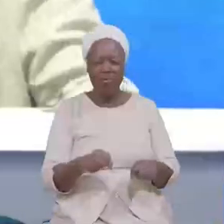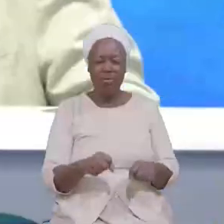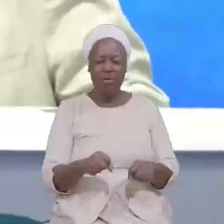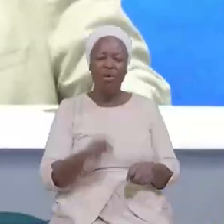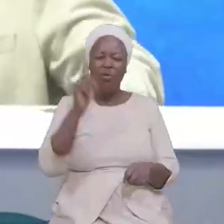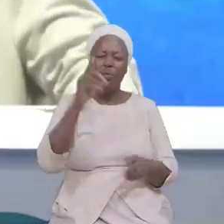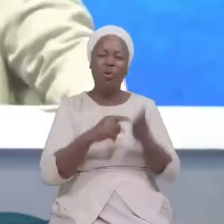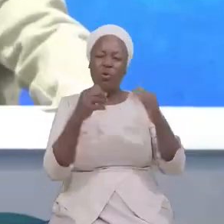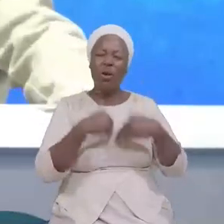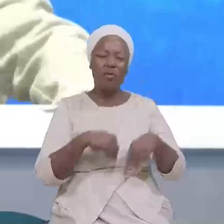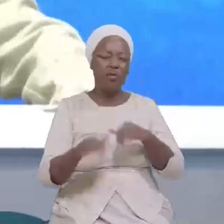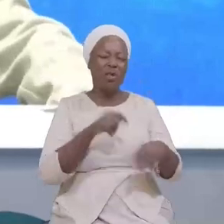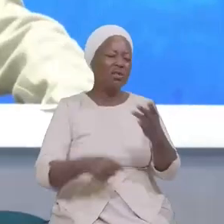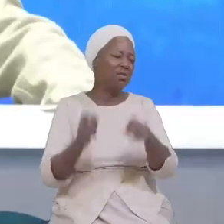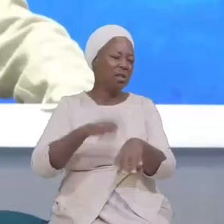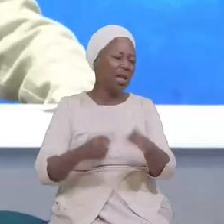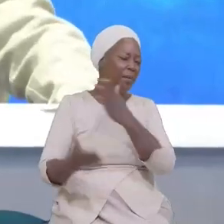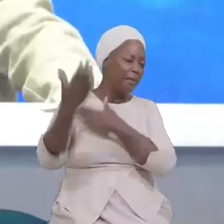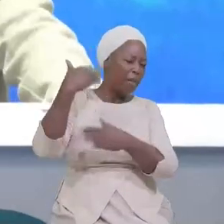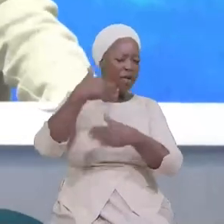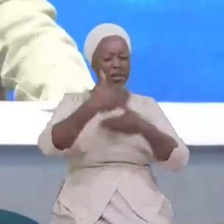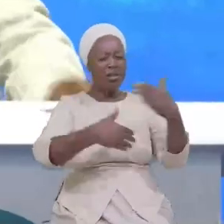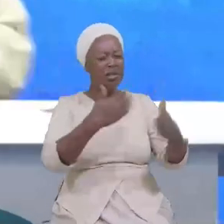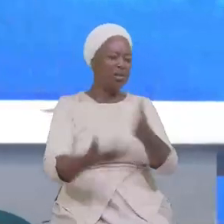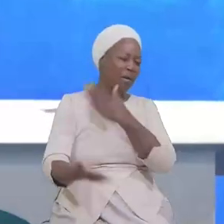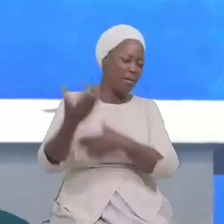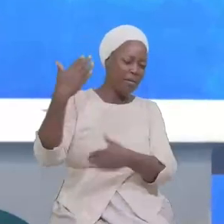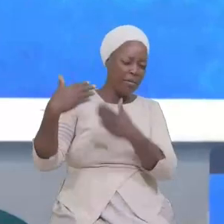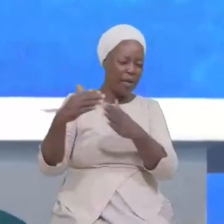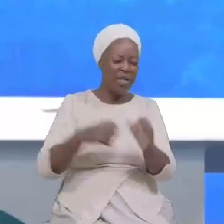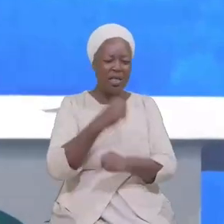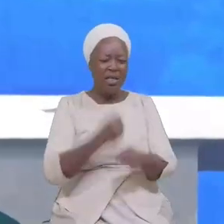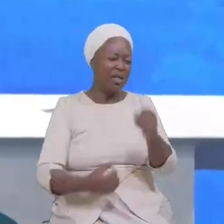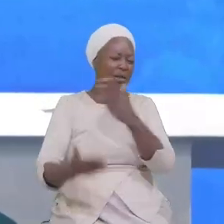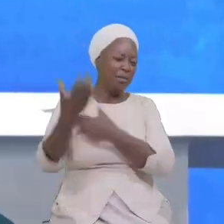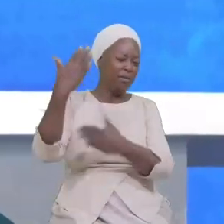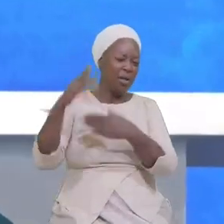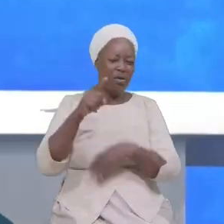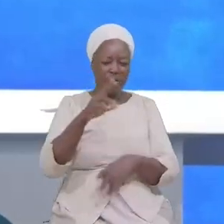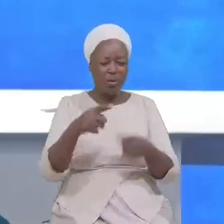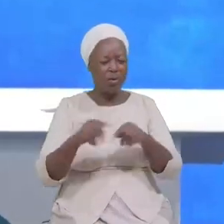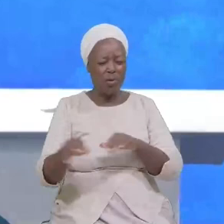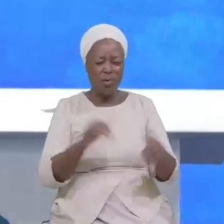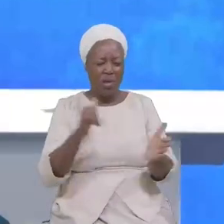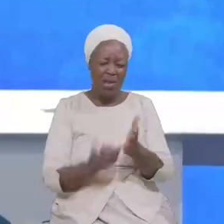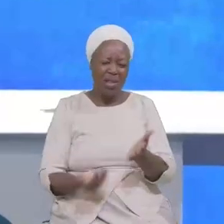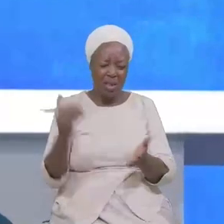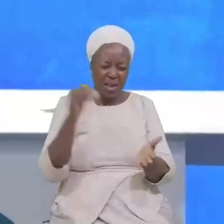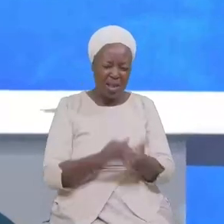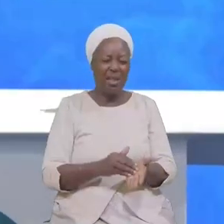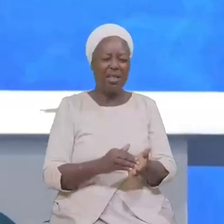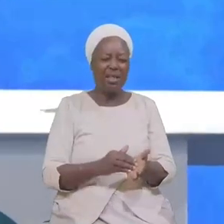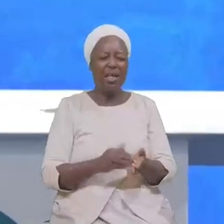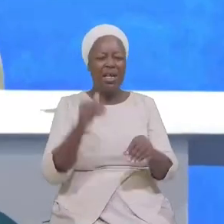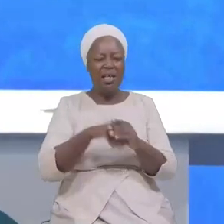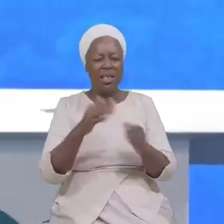Ce que tu as fait dans les années passées, dans les générations passées, les années passées, tu vas tout répéter dans chaque